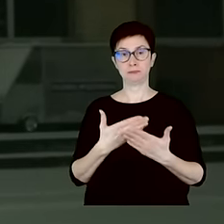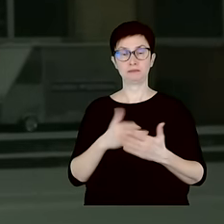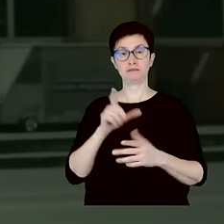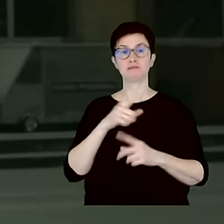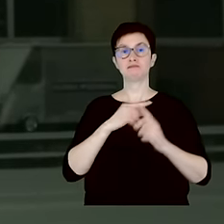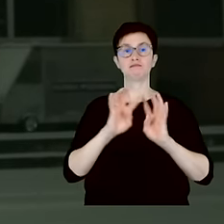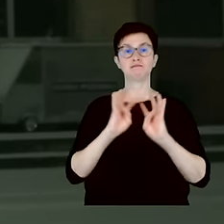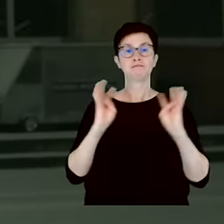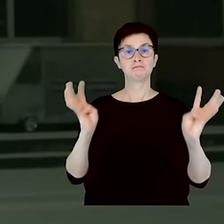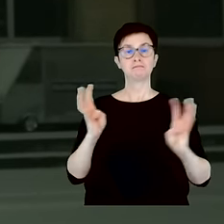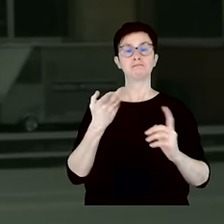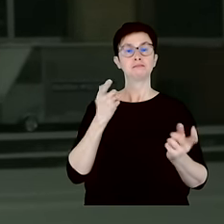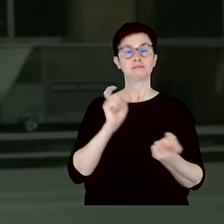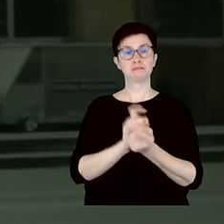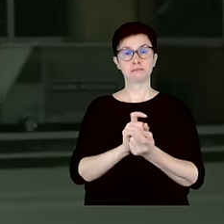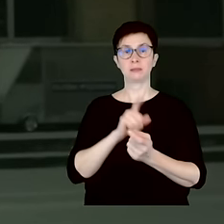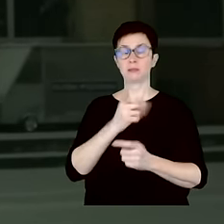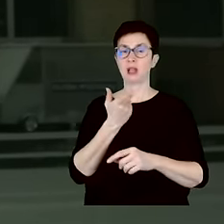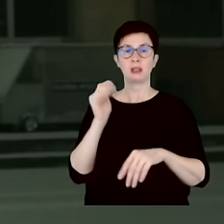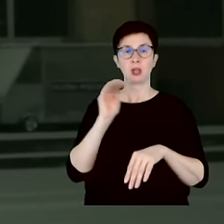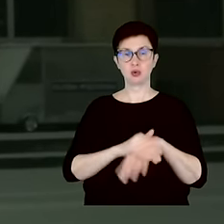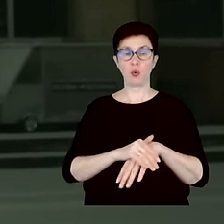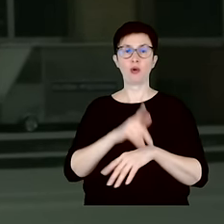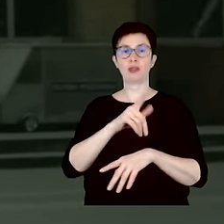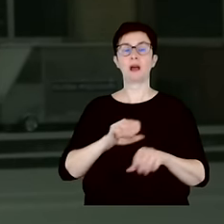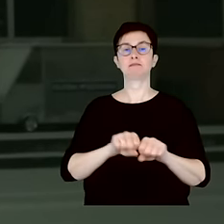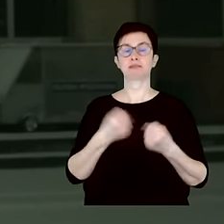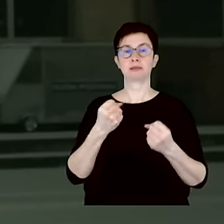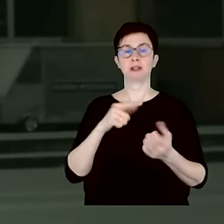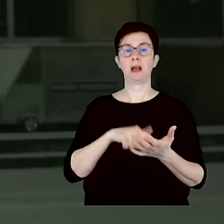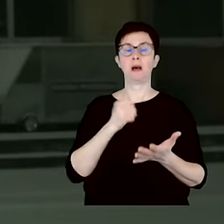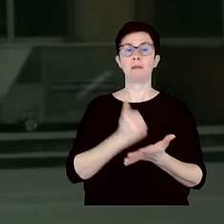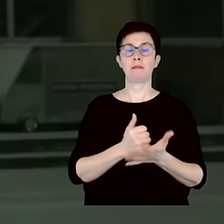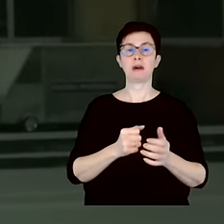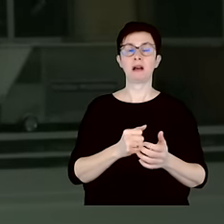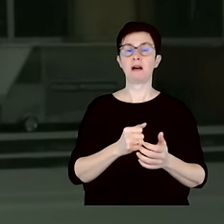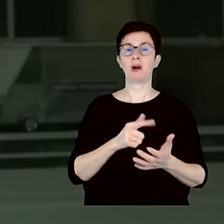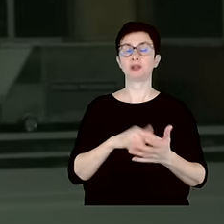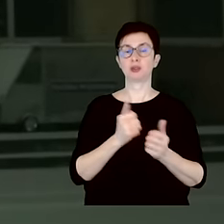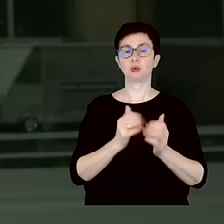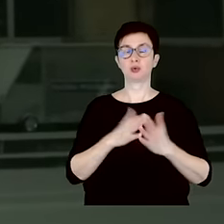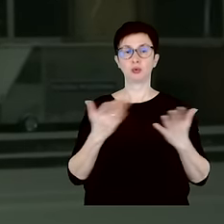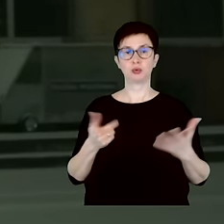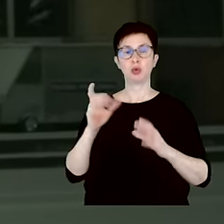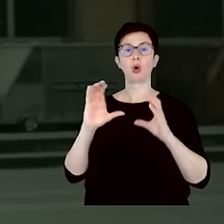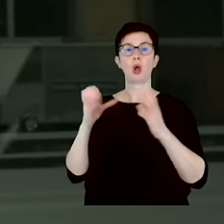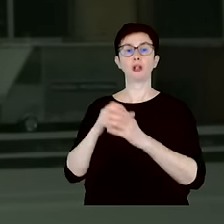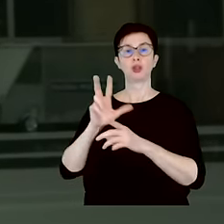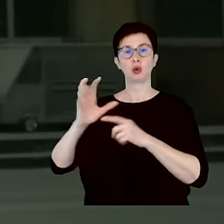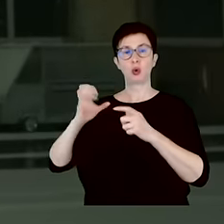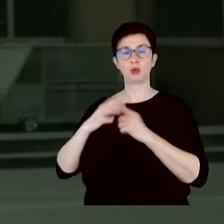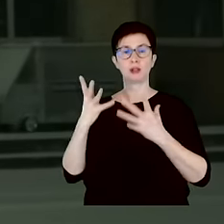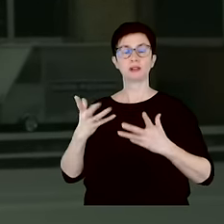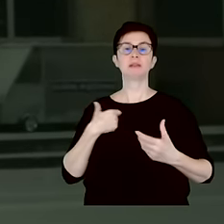którzy tu przychodzą, którzy nie godzą się na łamanie prawa przez koalicję 13 grudnia, którzy chcą okazać swoją solidarność z więźnionym